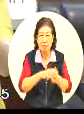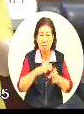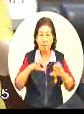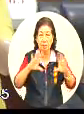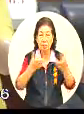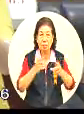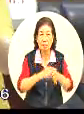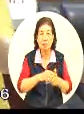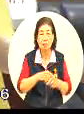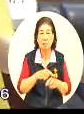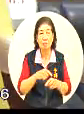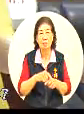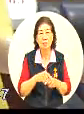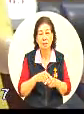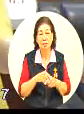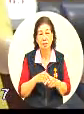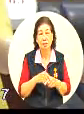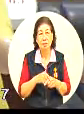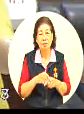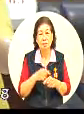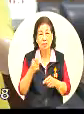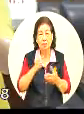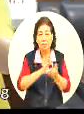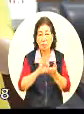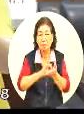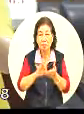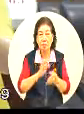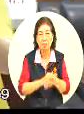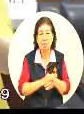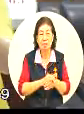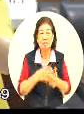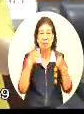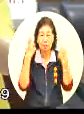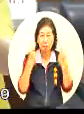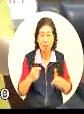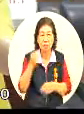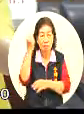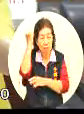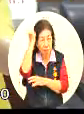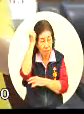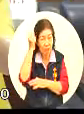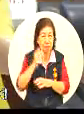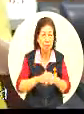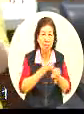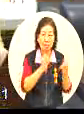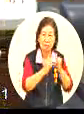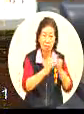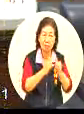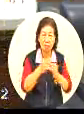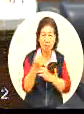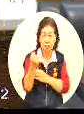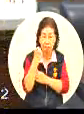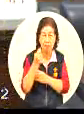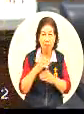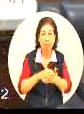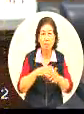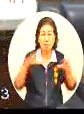是利用他们原住在地的力量来结合，所